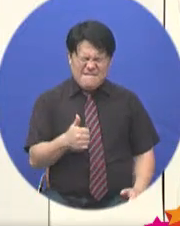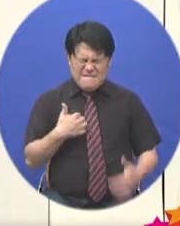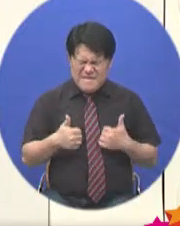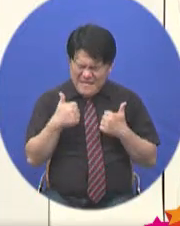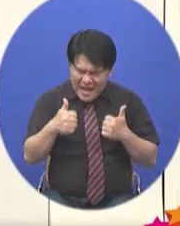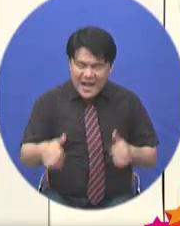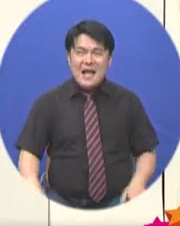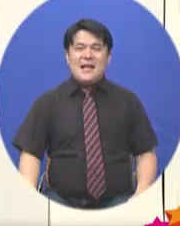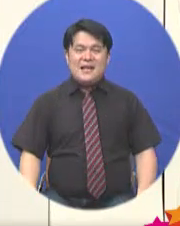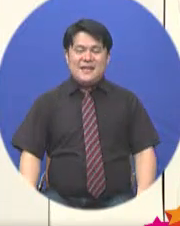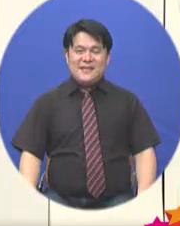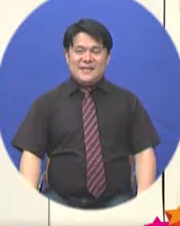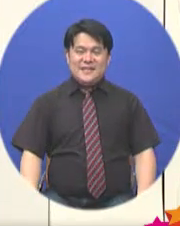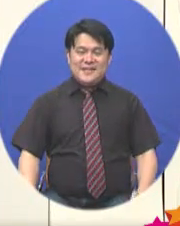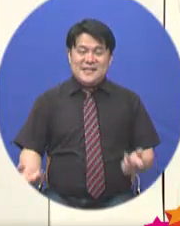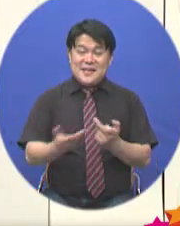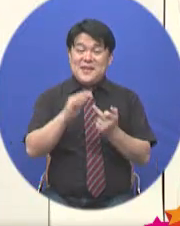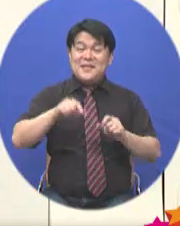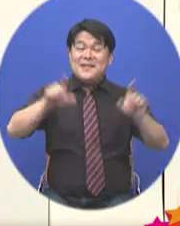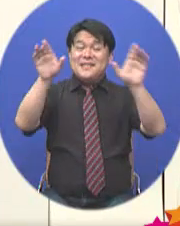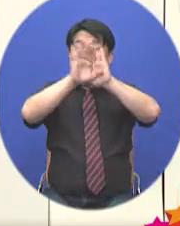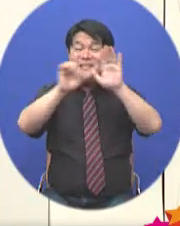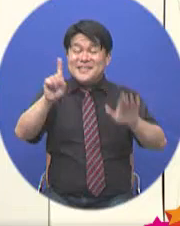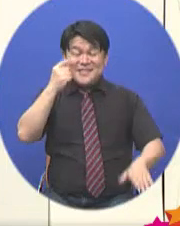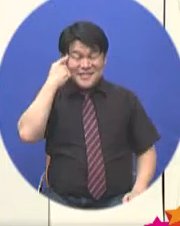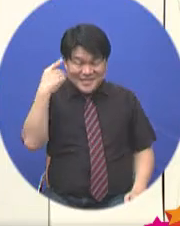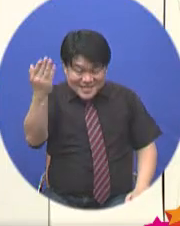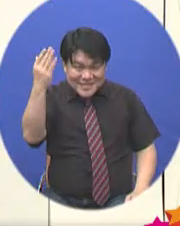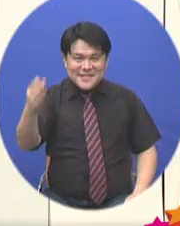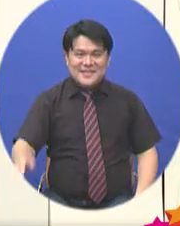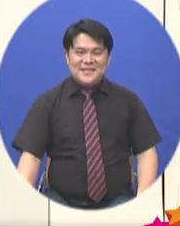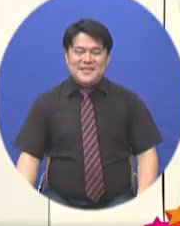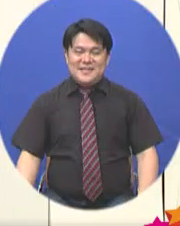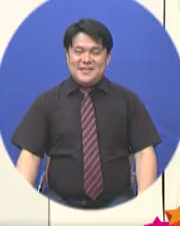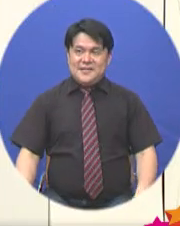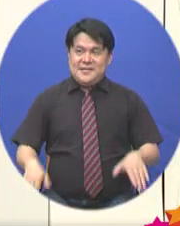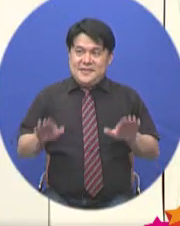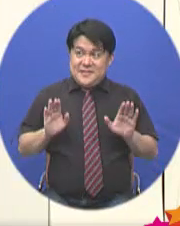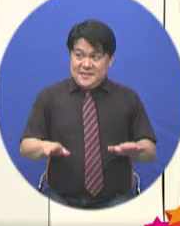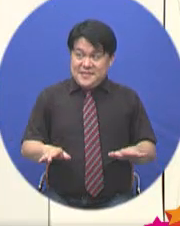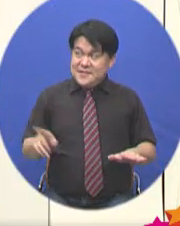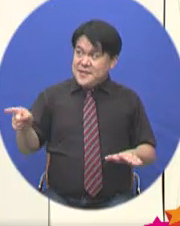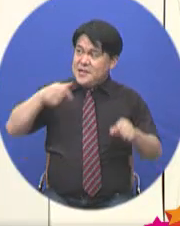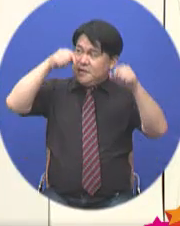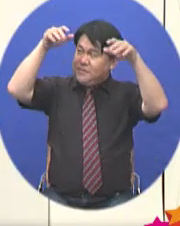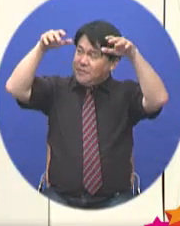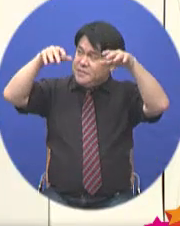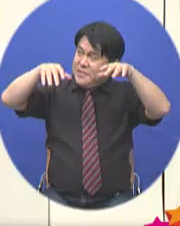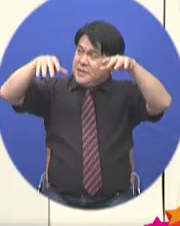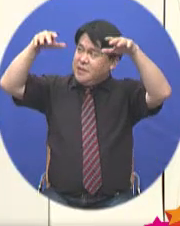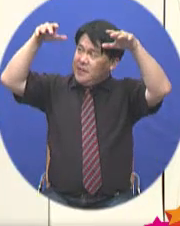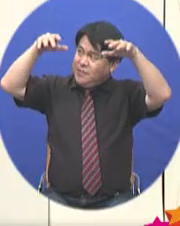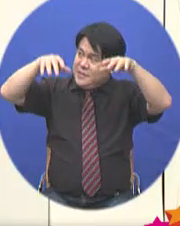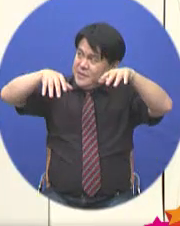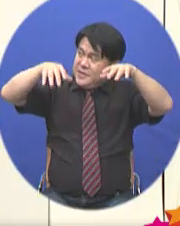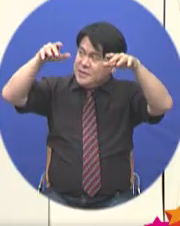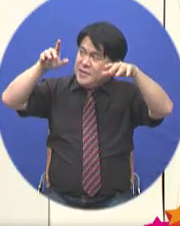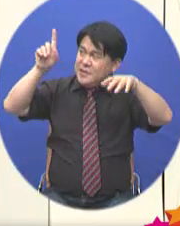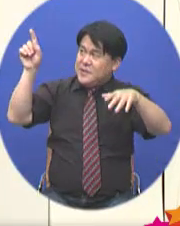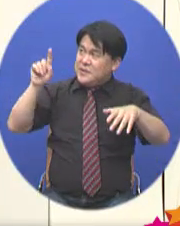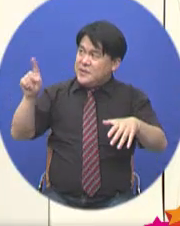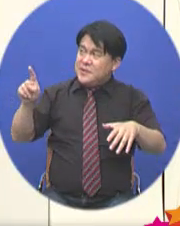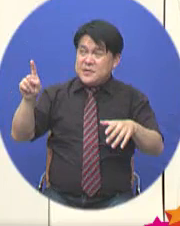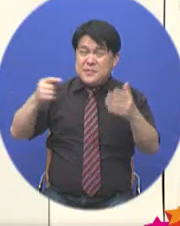반갑습니다. 네. 제주도 날씨. 예, 비가 올 듯 말 듯 하면서 막